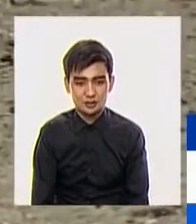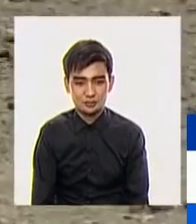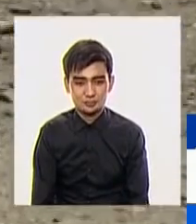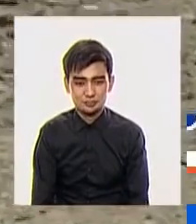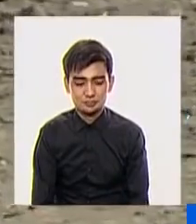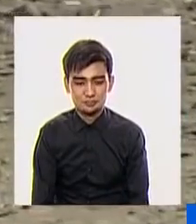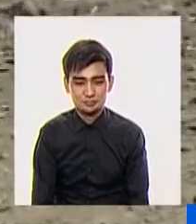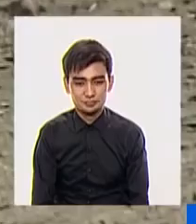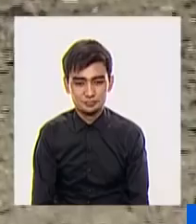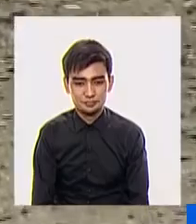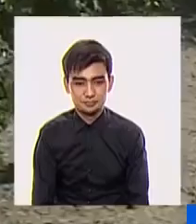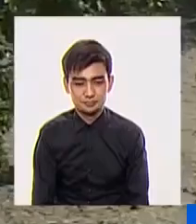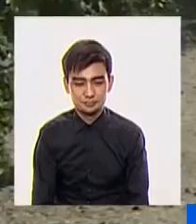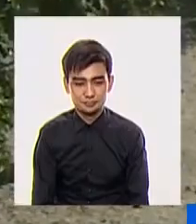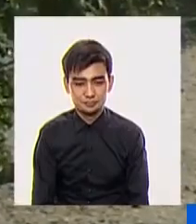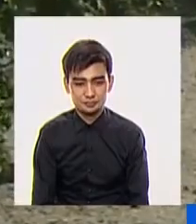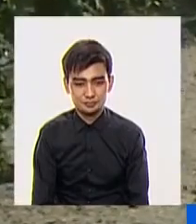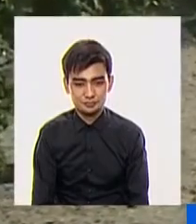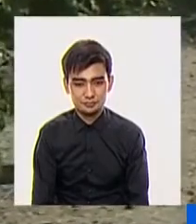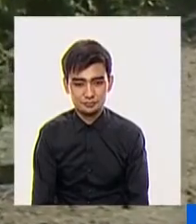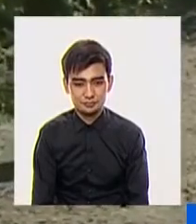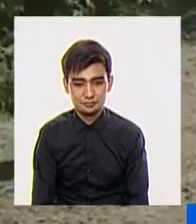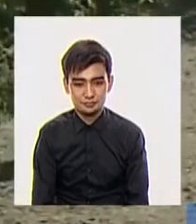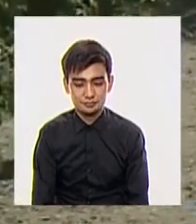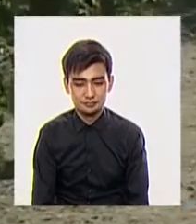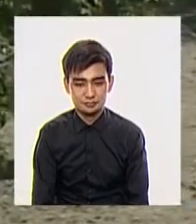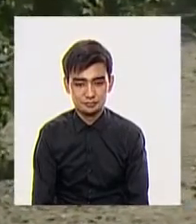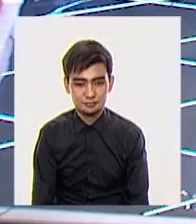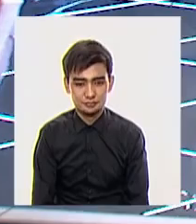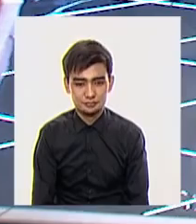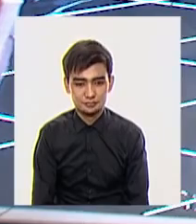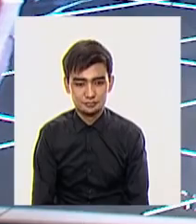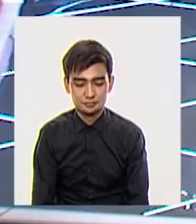Батюшкина, Ирина Нинашева, Информбюро, Карагандинская область.